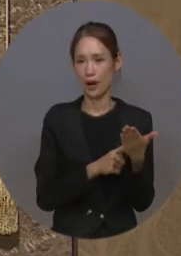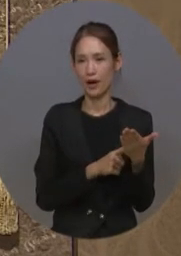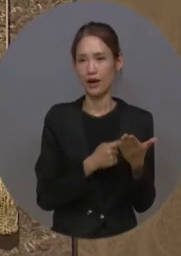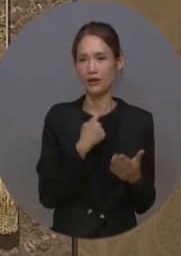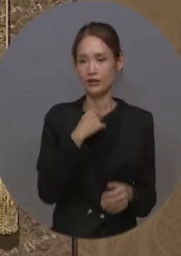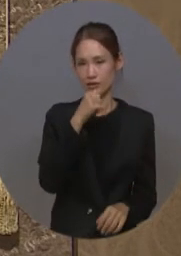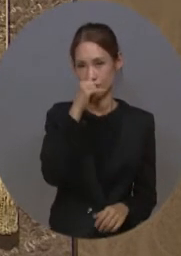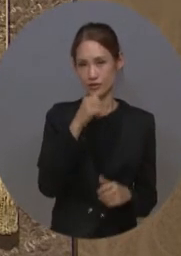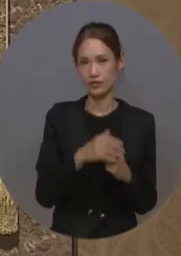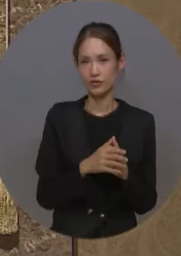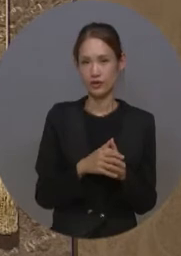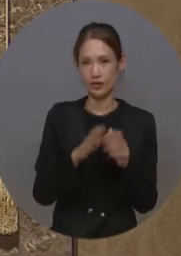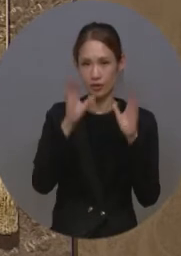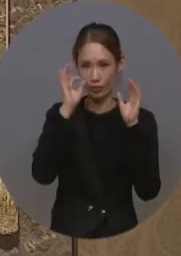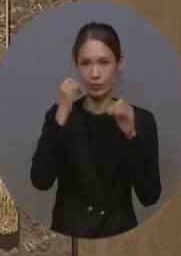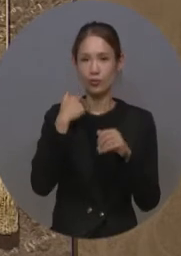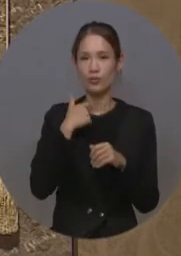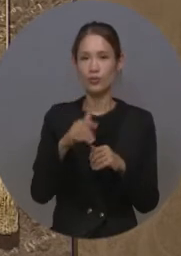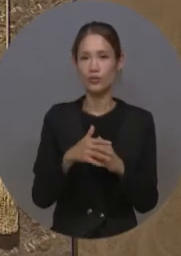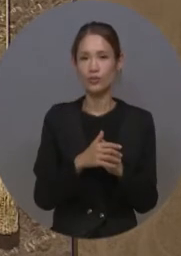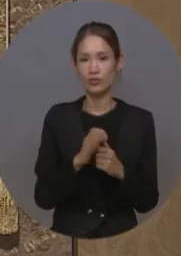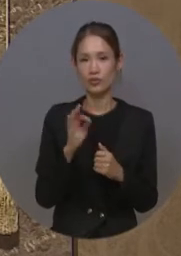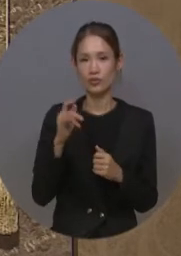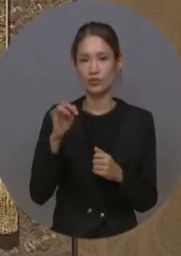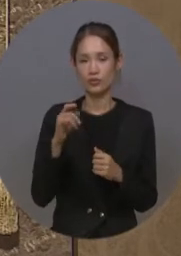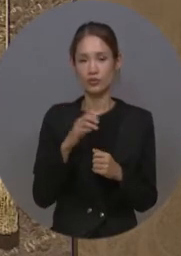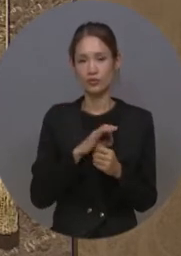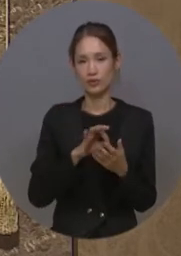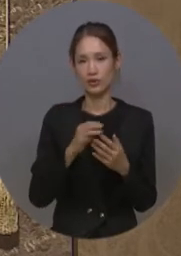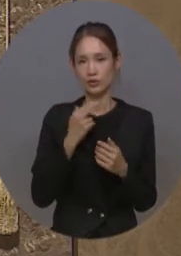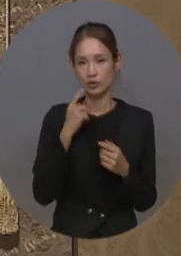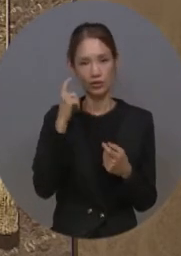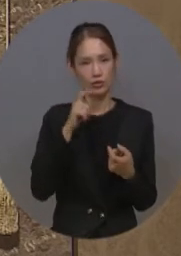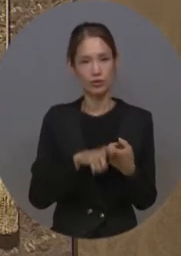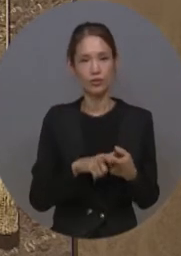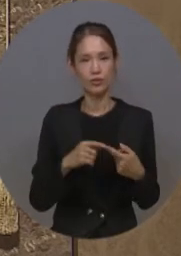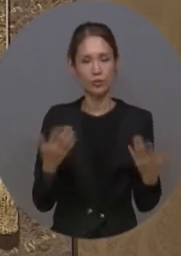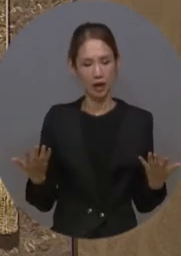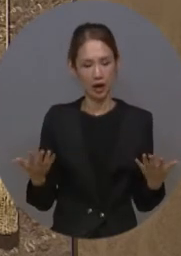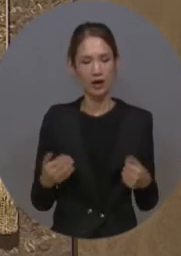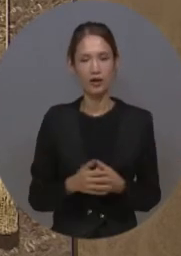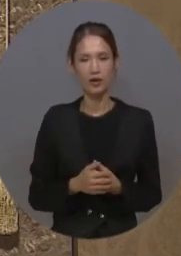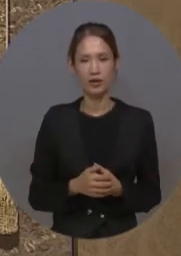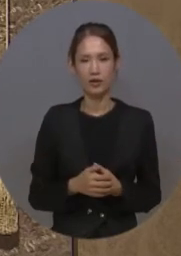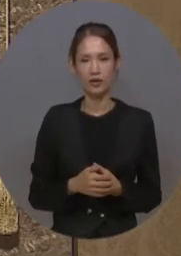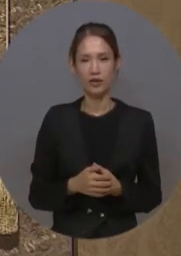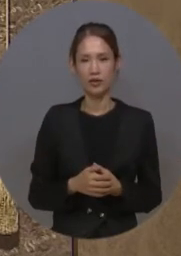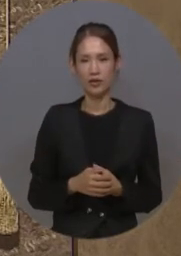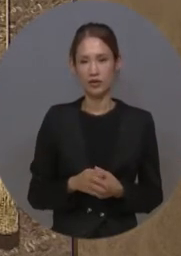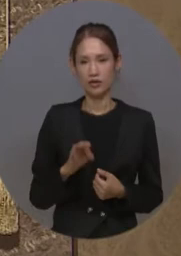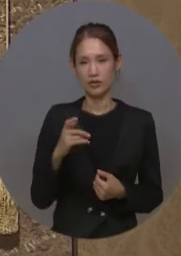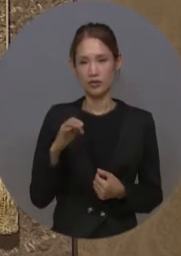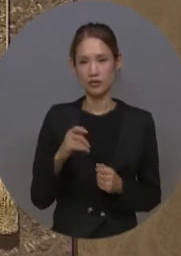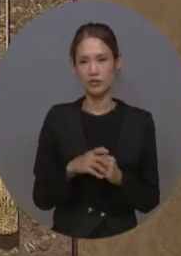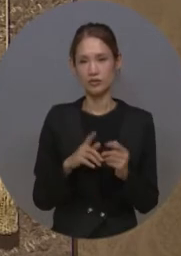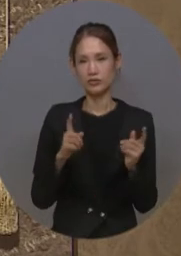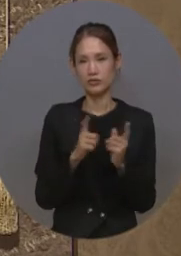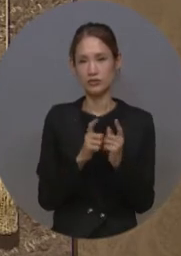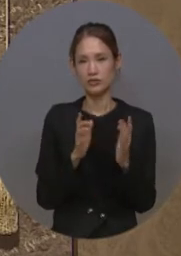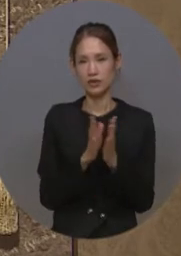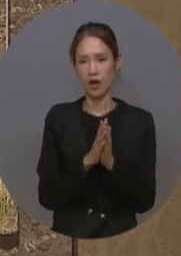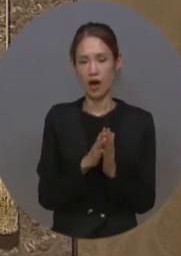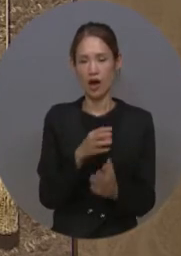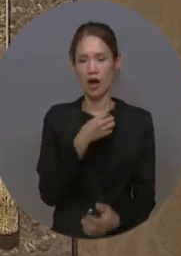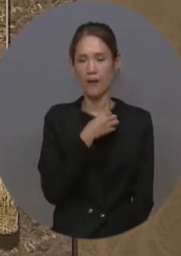뉴스가 나왔었는데 못 보셨죠? 예. 양압기 안 쓰시니까 별로 관심 없으실 거예요. 근데 관심이 없어서 이게 양압기는 직접적으로